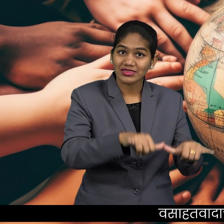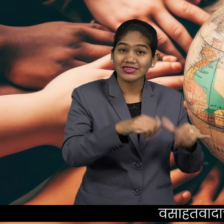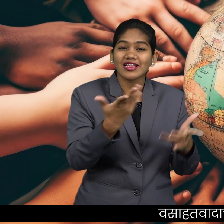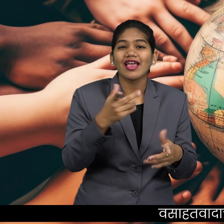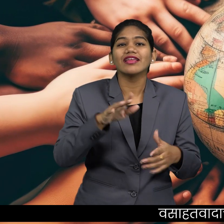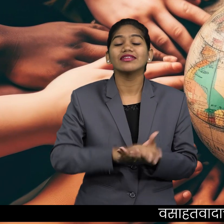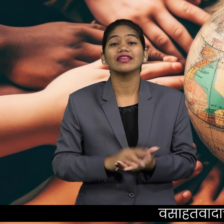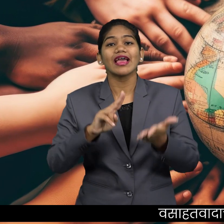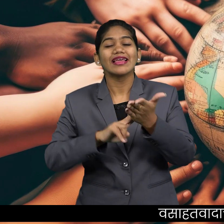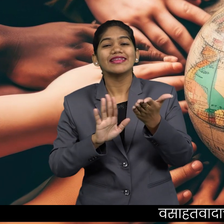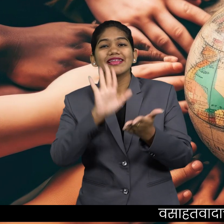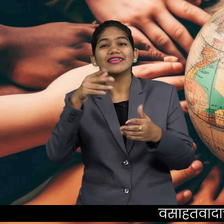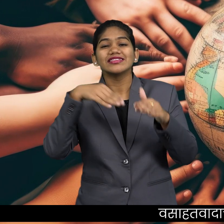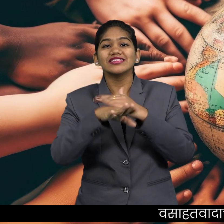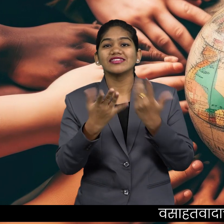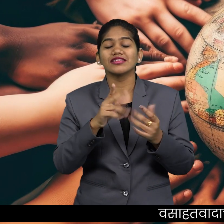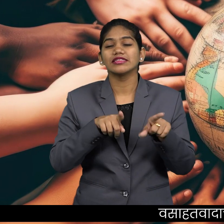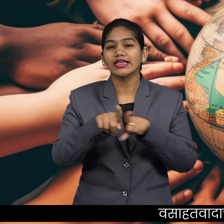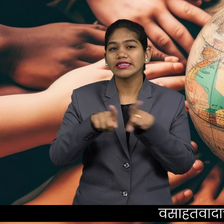वसाहतवादाचा अंत समाप्त केला.